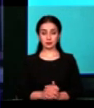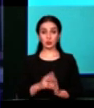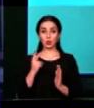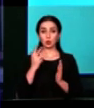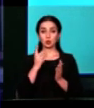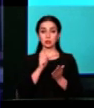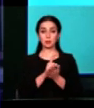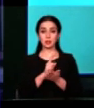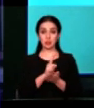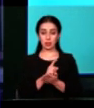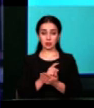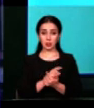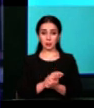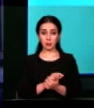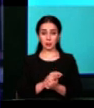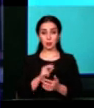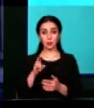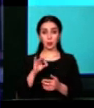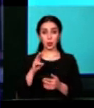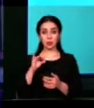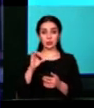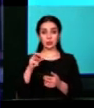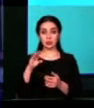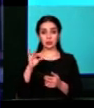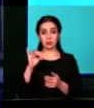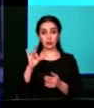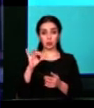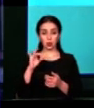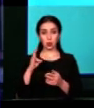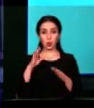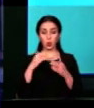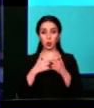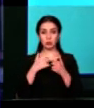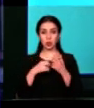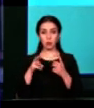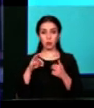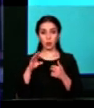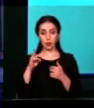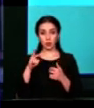3-chi masala. Polisterolning o'rtacha molar massasi